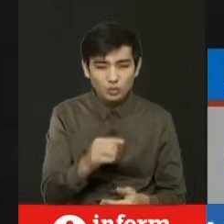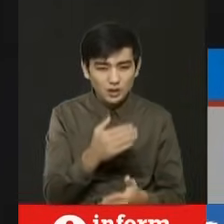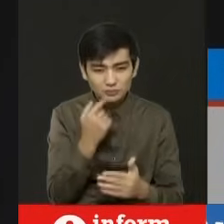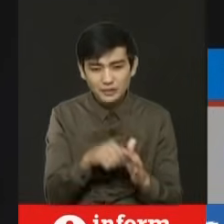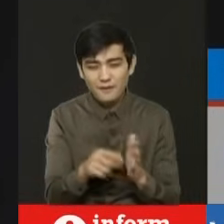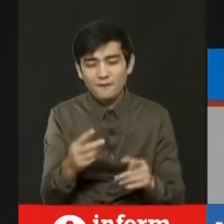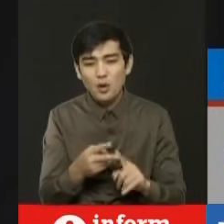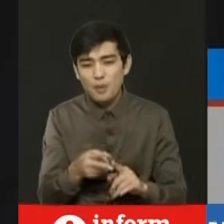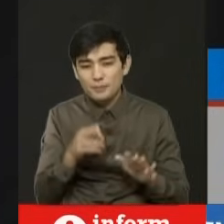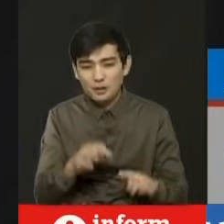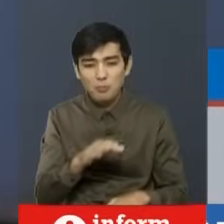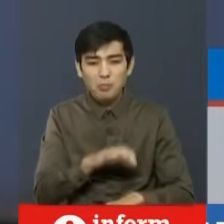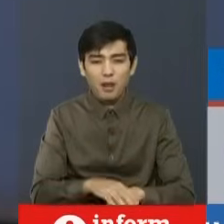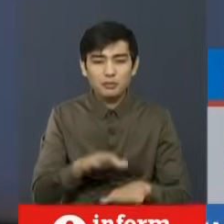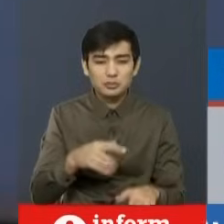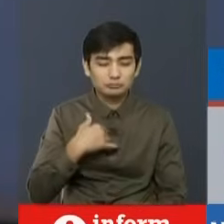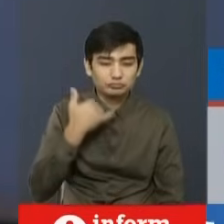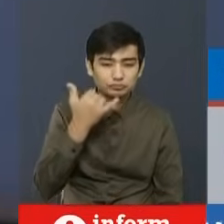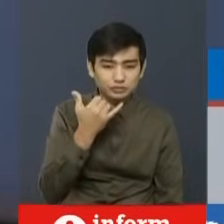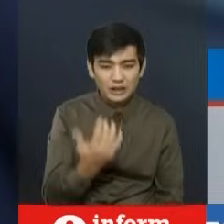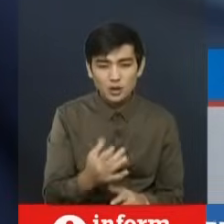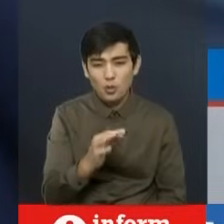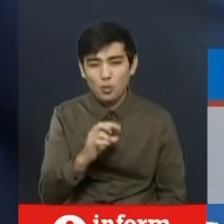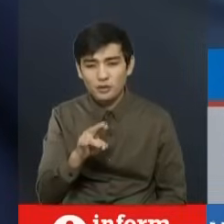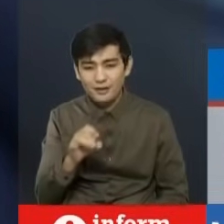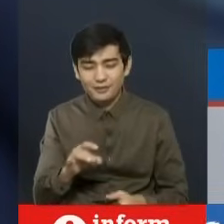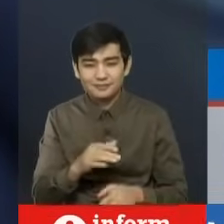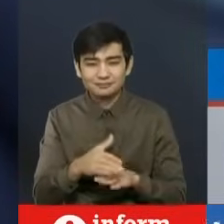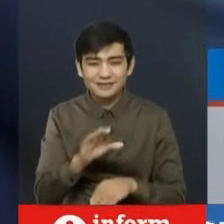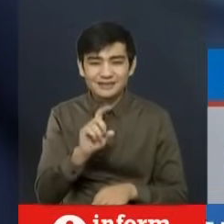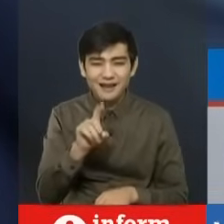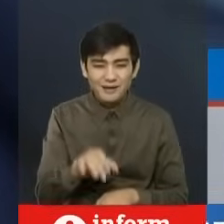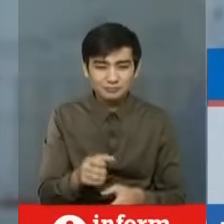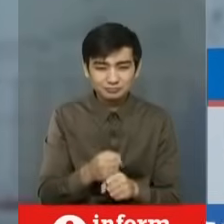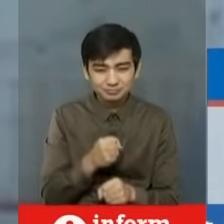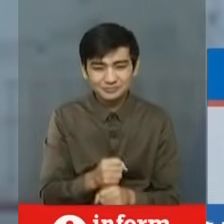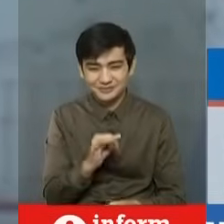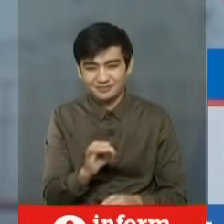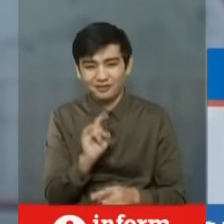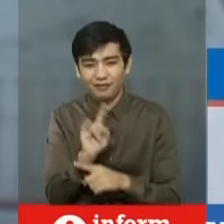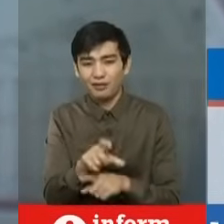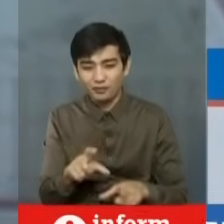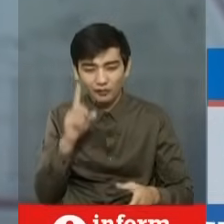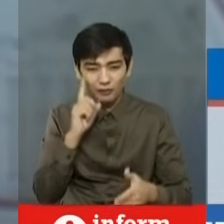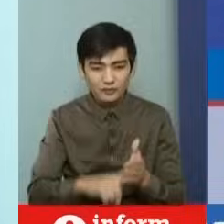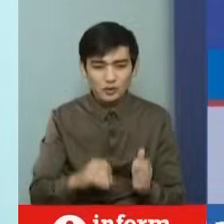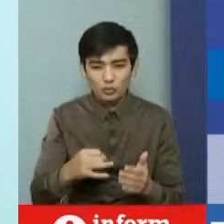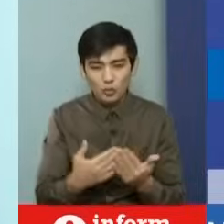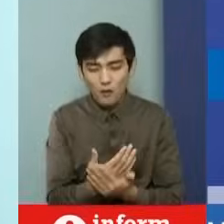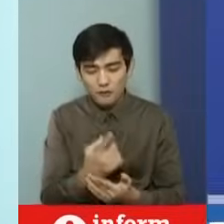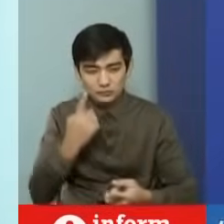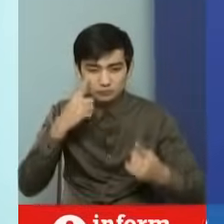звонки от сотрудников банков на третьем оформление онлайн займов но на смену уже известным уловкам пришли новые более